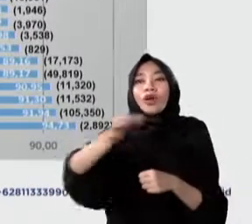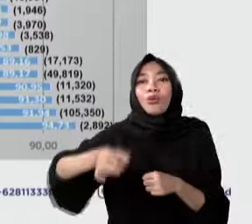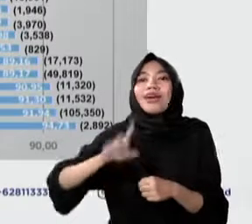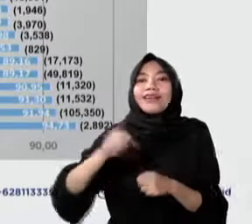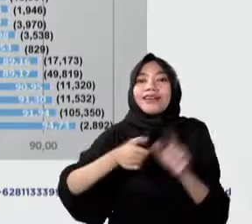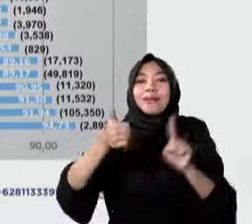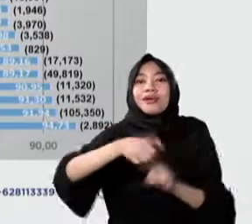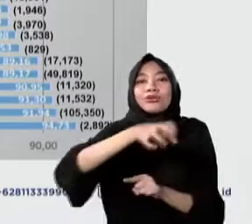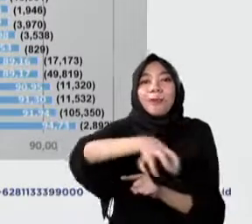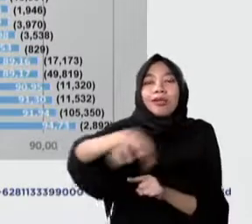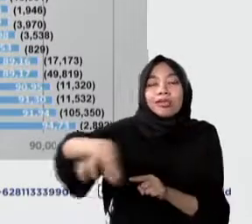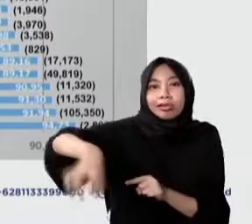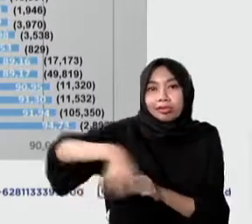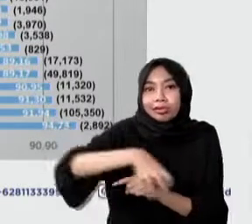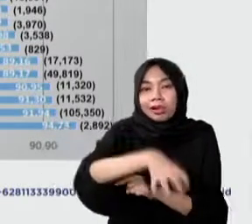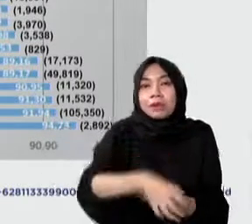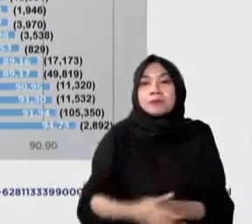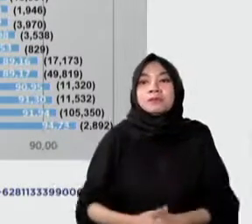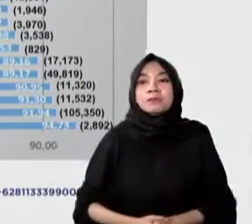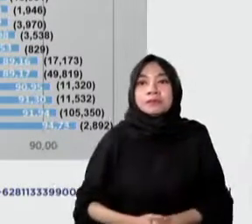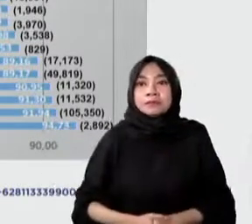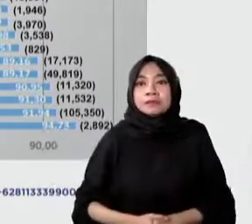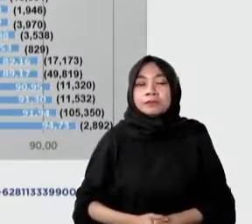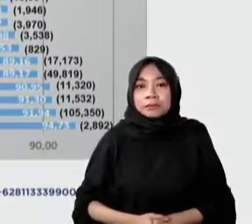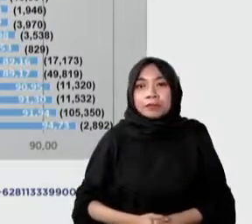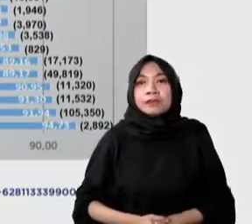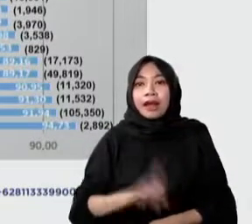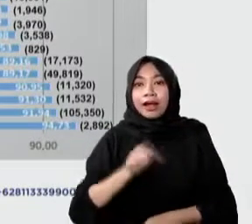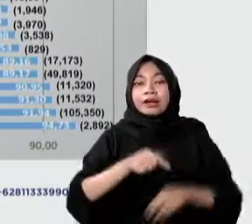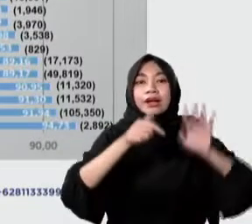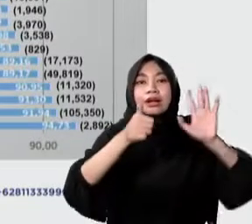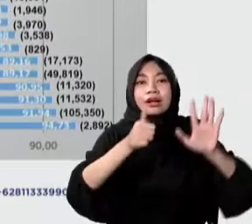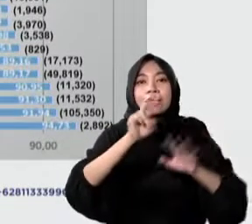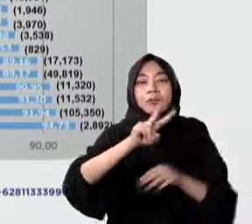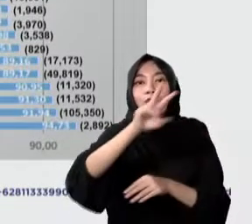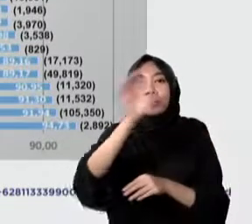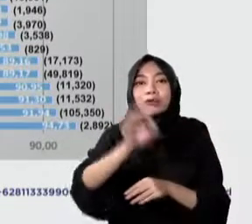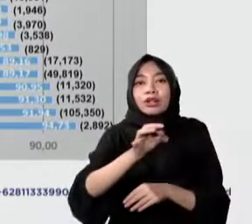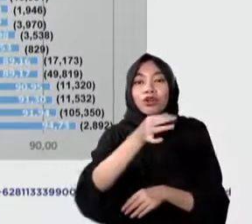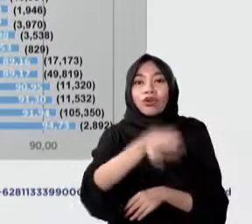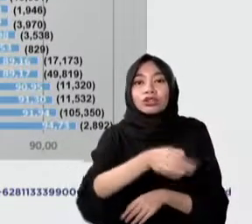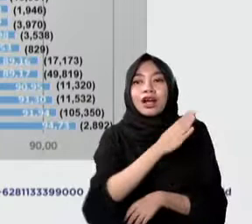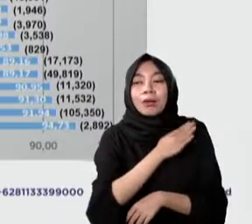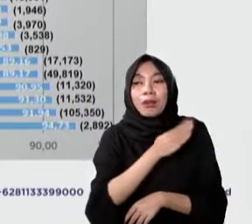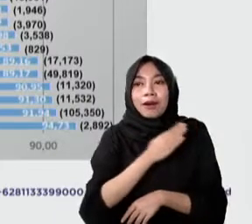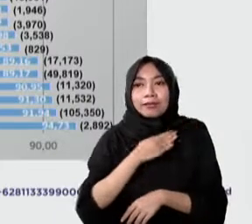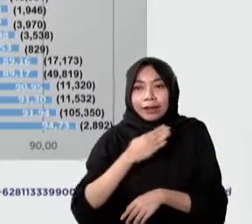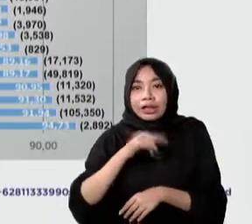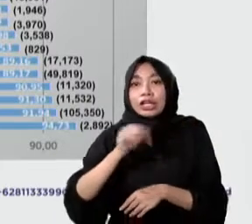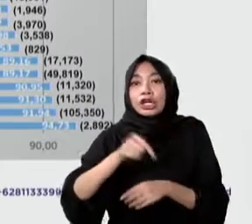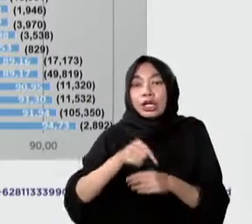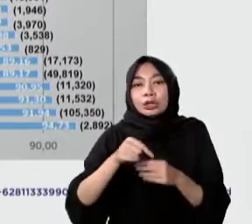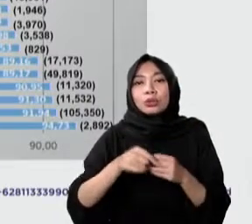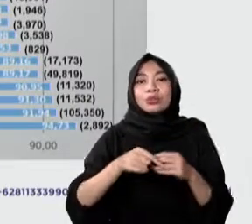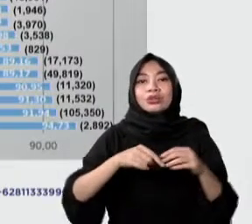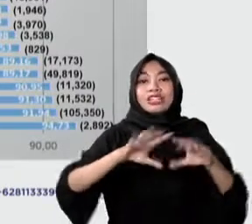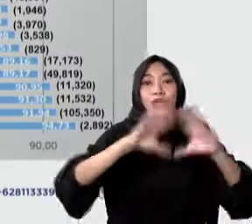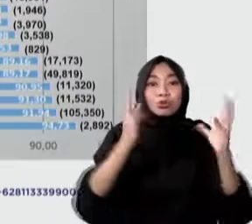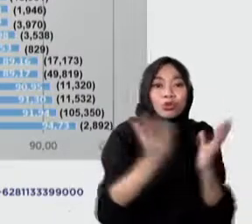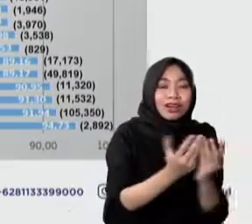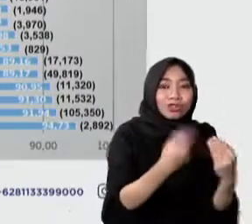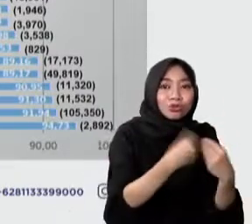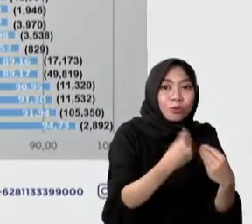kota. Dan ternyata 62% dari kabupaten kota di Indonesia sebenarnya angka kesembuhannya sudah di atas rata-rata